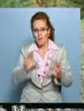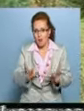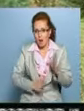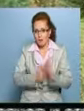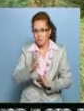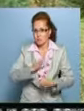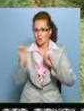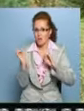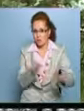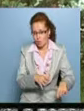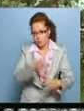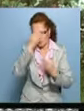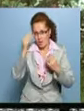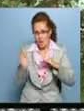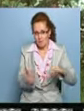разив